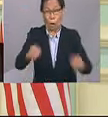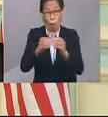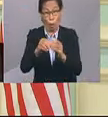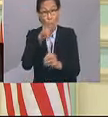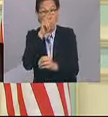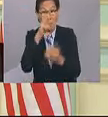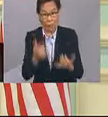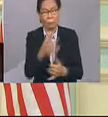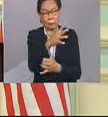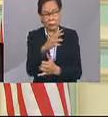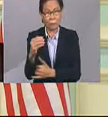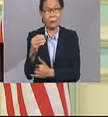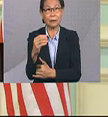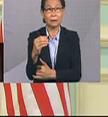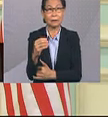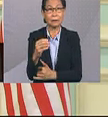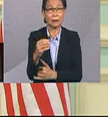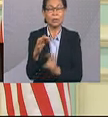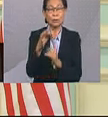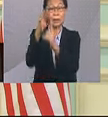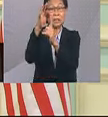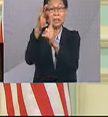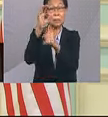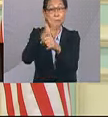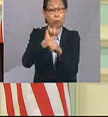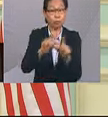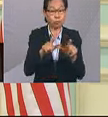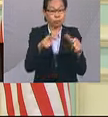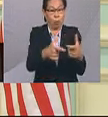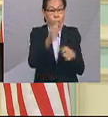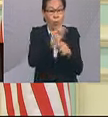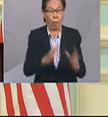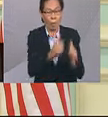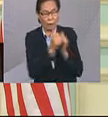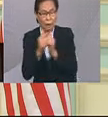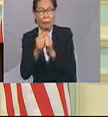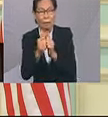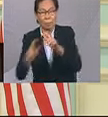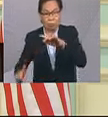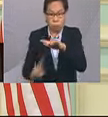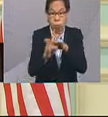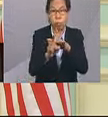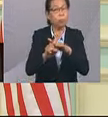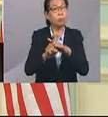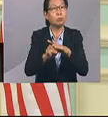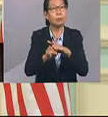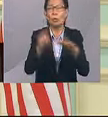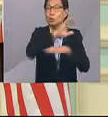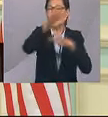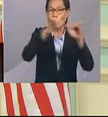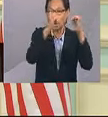diperketatkan, malah special task force bersama yang diujukkan antara semua